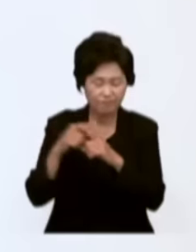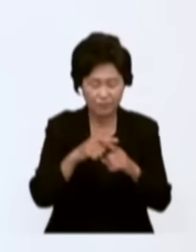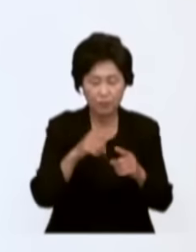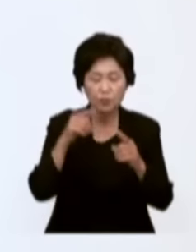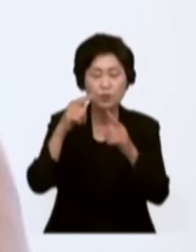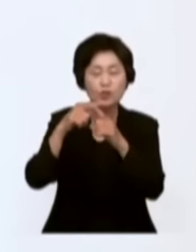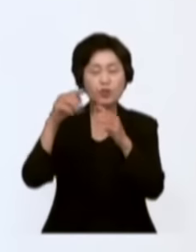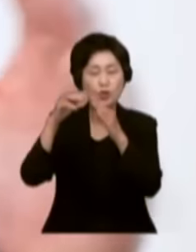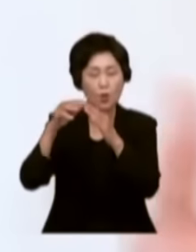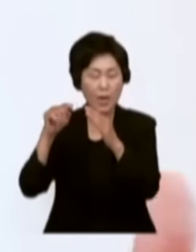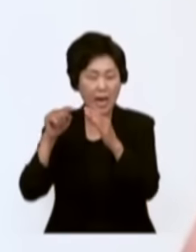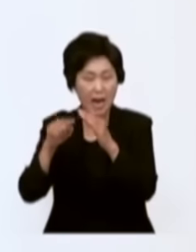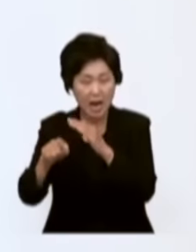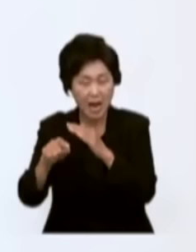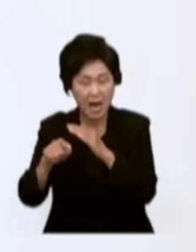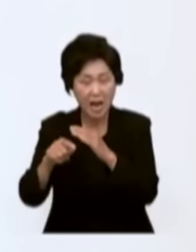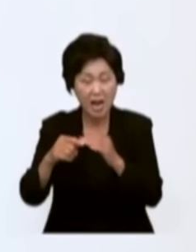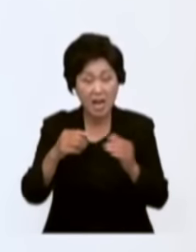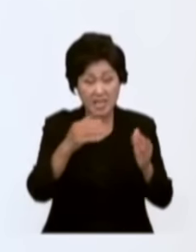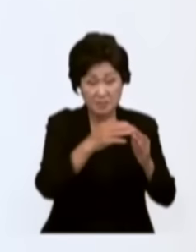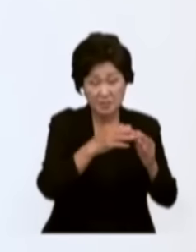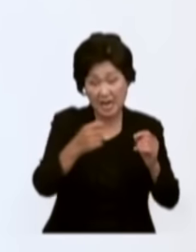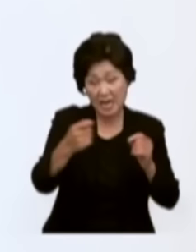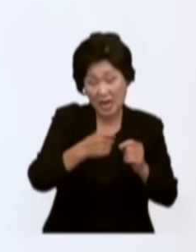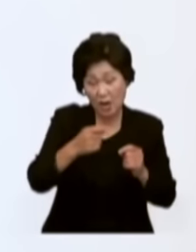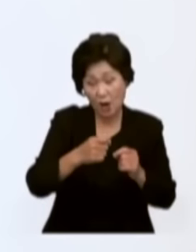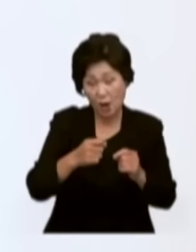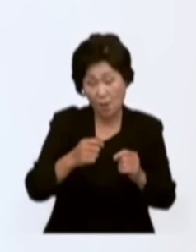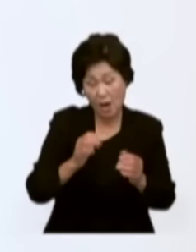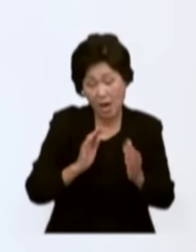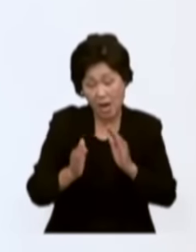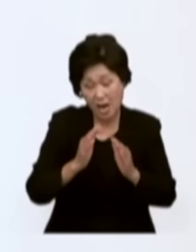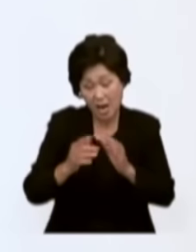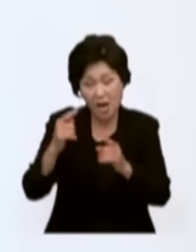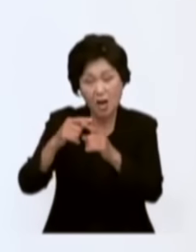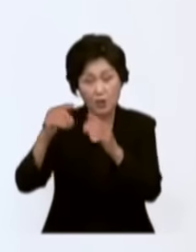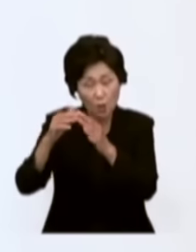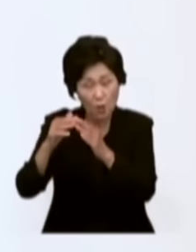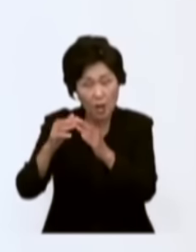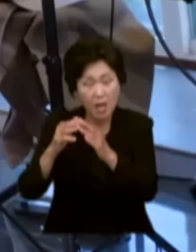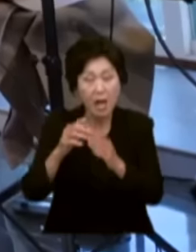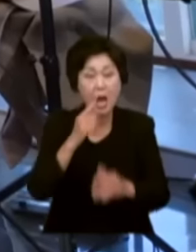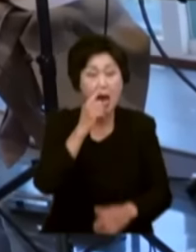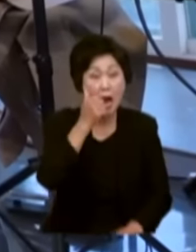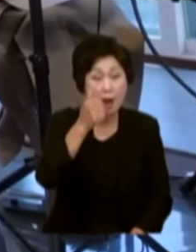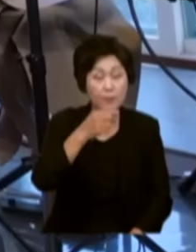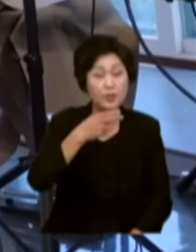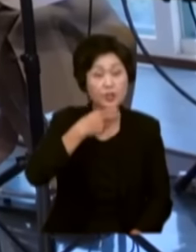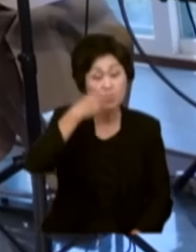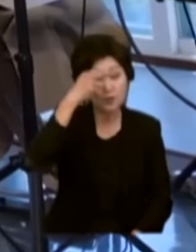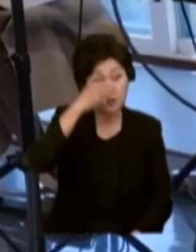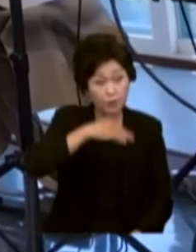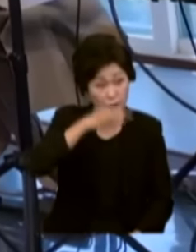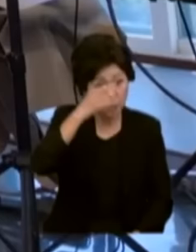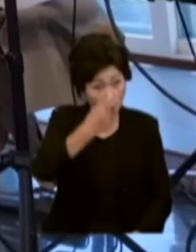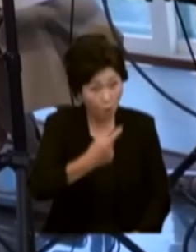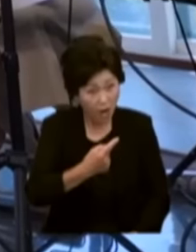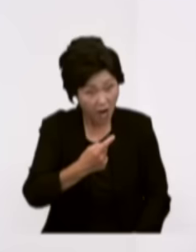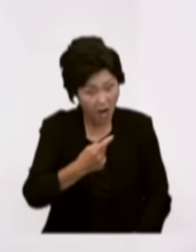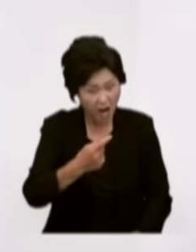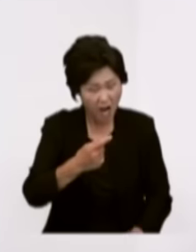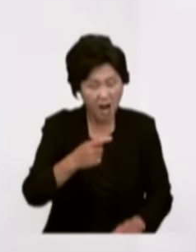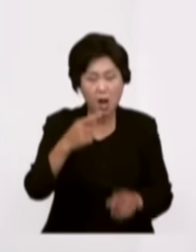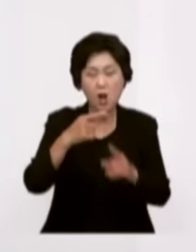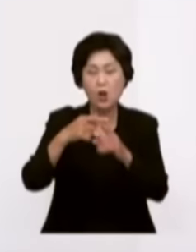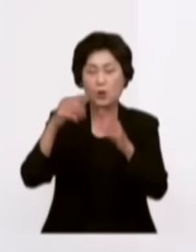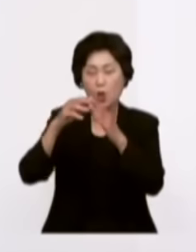왜냐 교회가 집에서 뭐 뛰어가면 5분도 안 걸리니까 그러니까 아버지가 술만 드시고 오면 무조건 교회를 도망을 갔어요. 그래서 교회에서 매일 기도하는 게 하나님